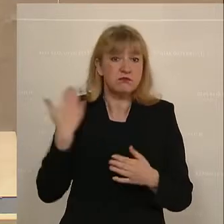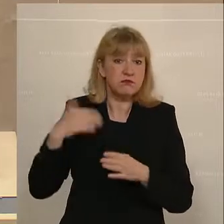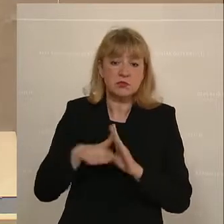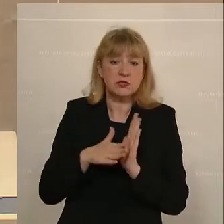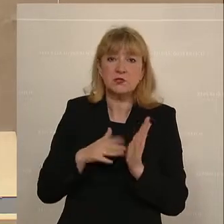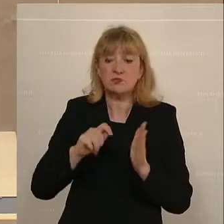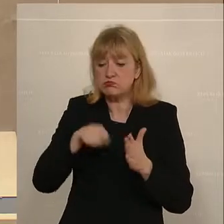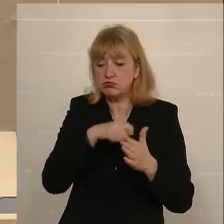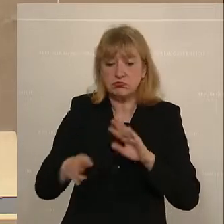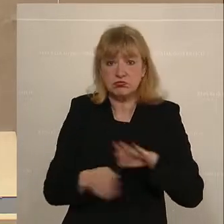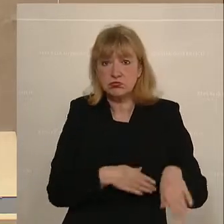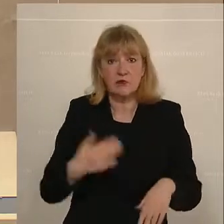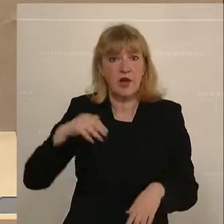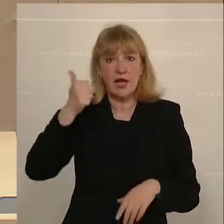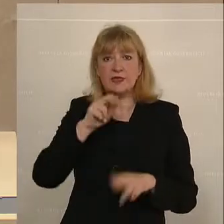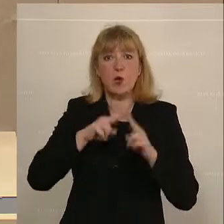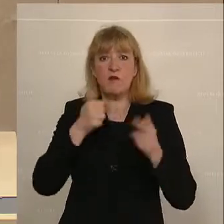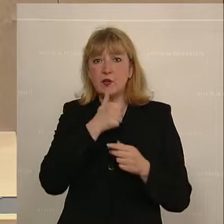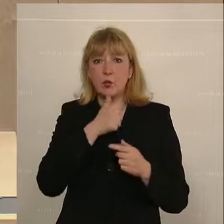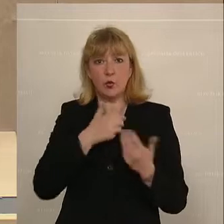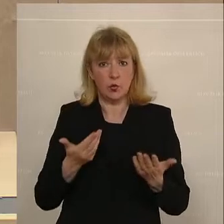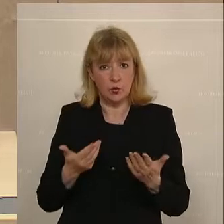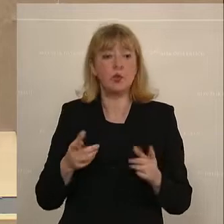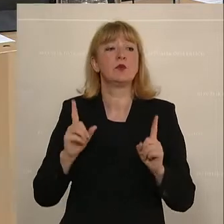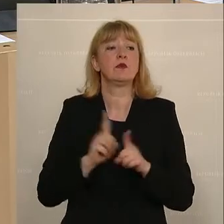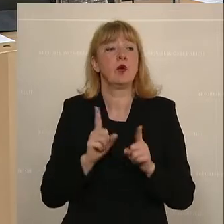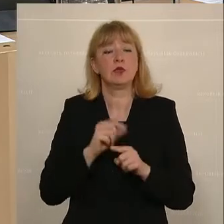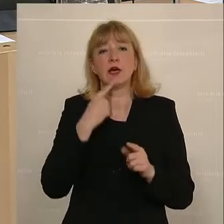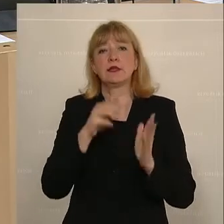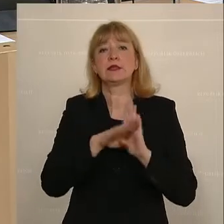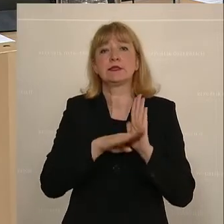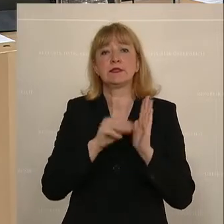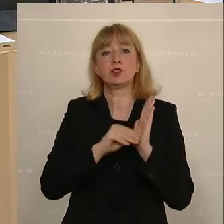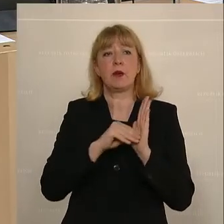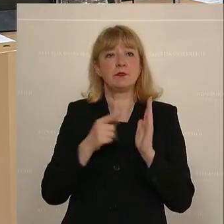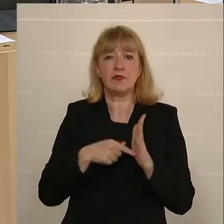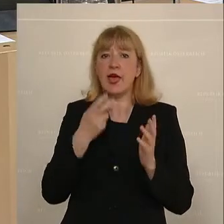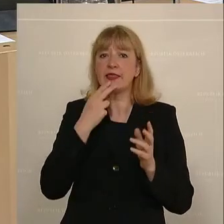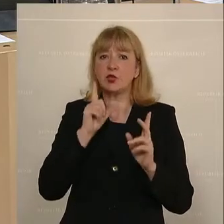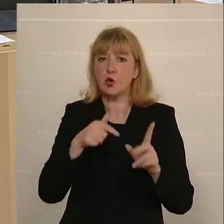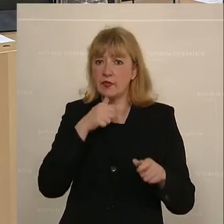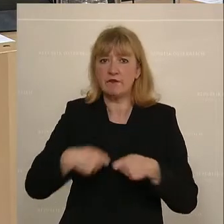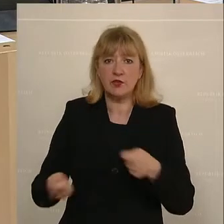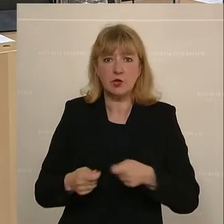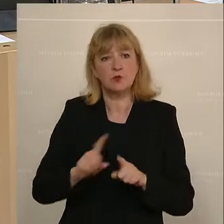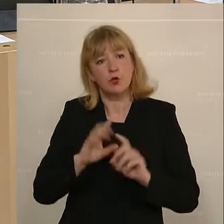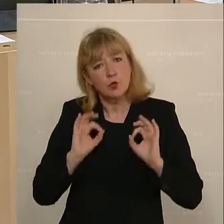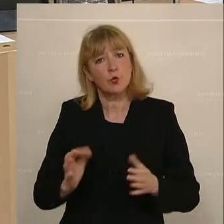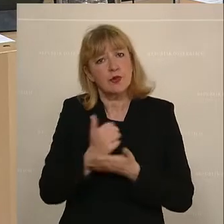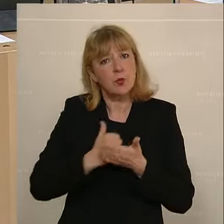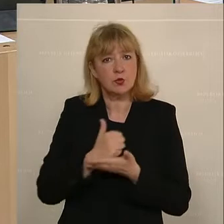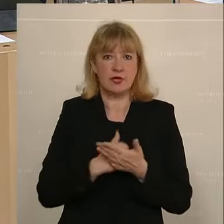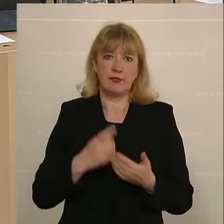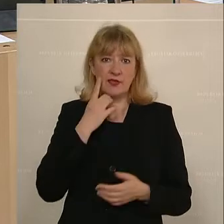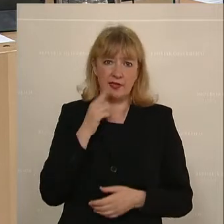ersten grünen Umweltministerin. Oder ein Gesetz, das vorschreibt, dass wir Energie nicht verschwenden, sondern effizient nützen.